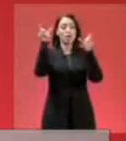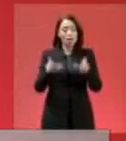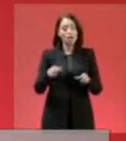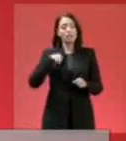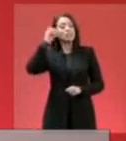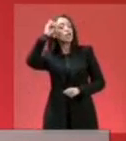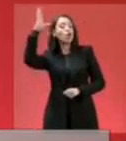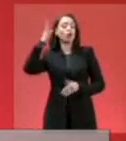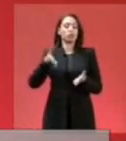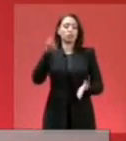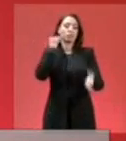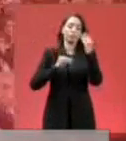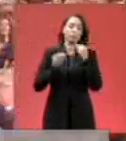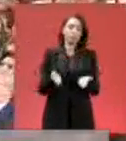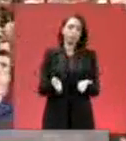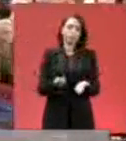γνώση.